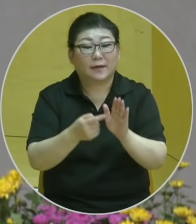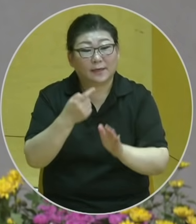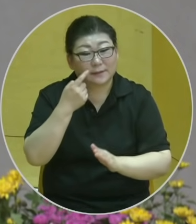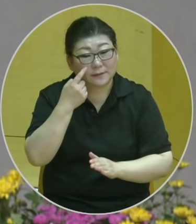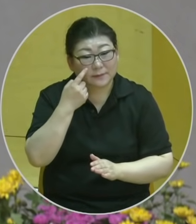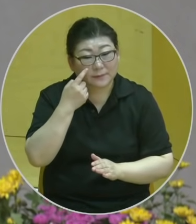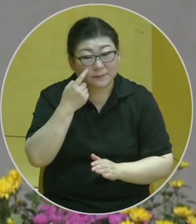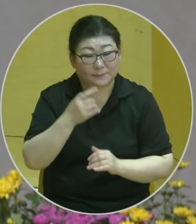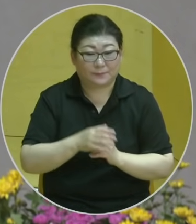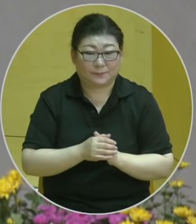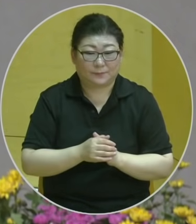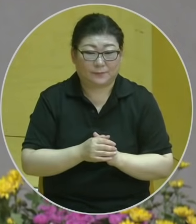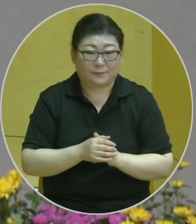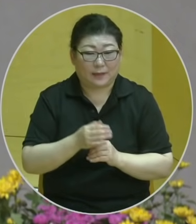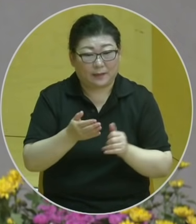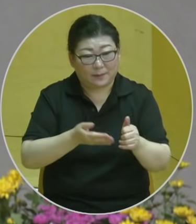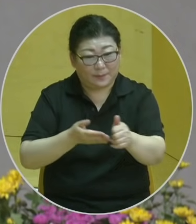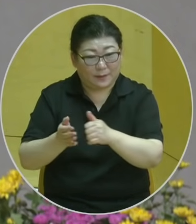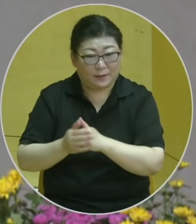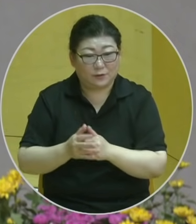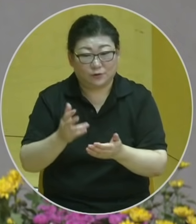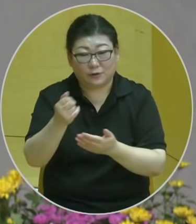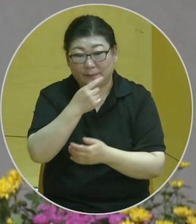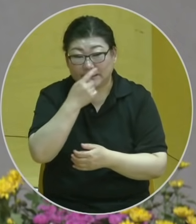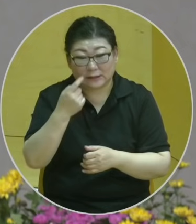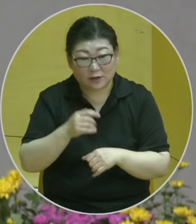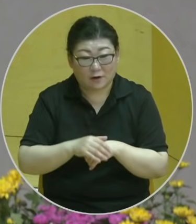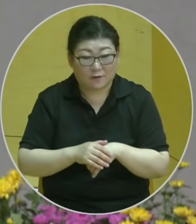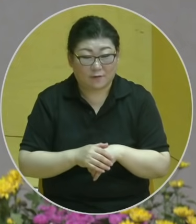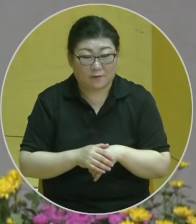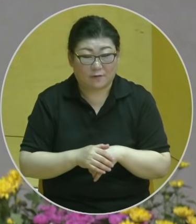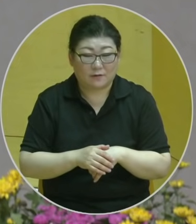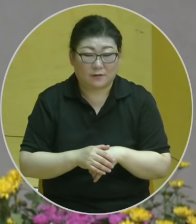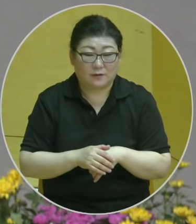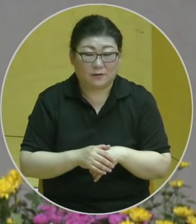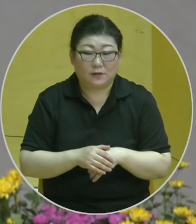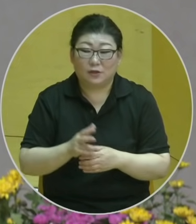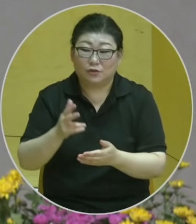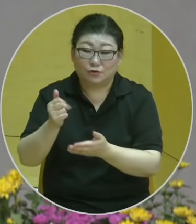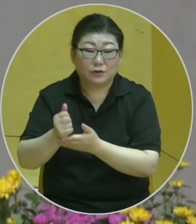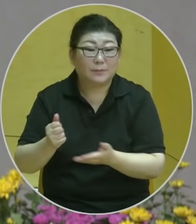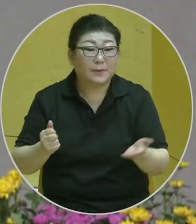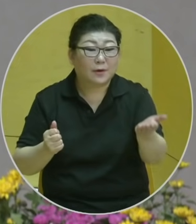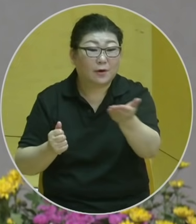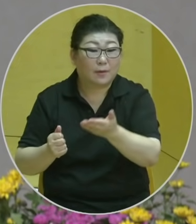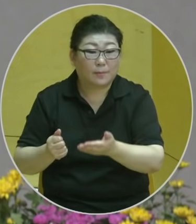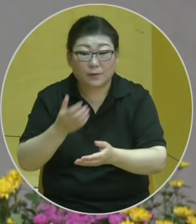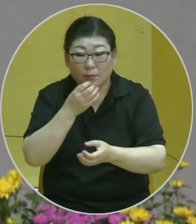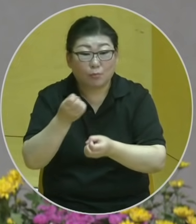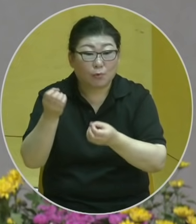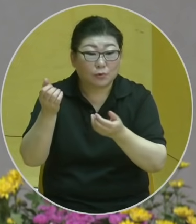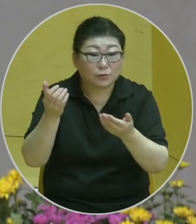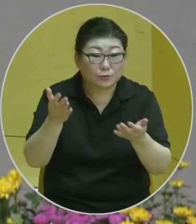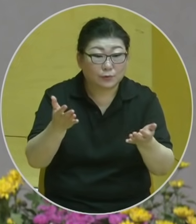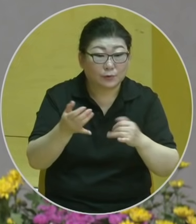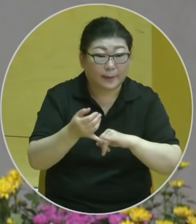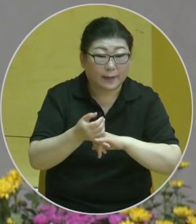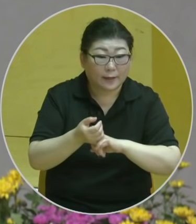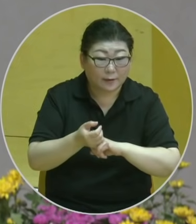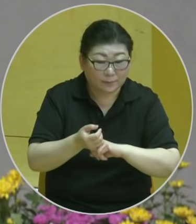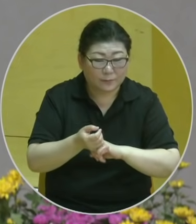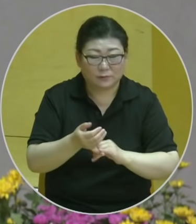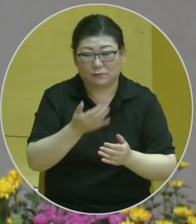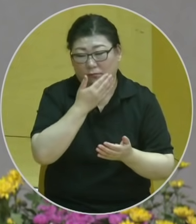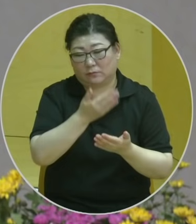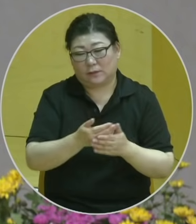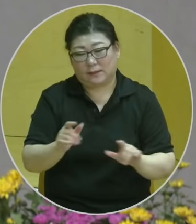주님을 증가하는 여러분 되시길 바랍니다. 주께서 여러분에게 복을 줄 수밖에 없는 그런 귀한 삶을